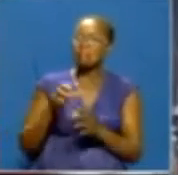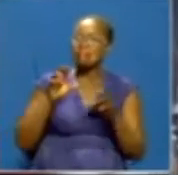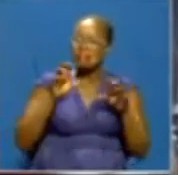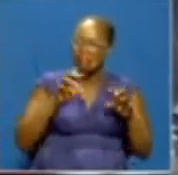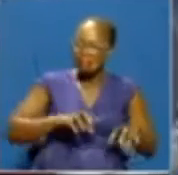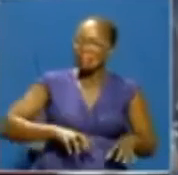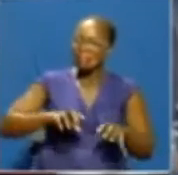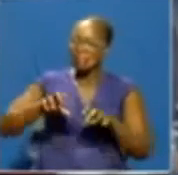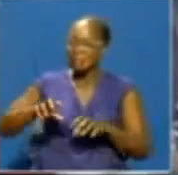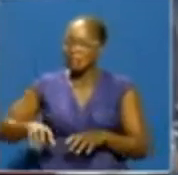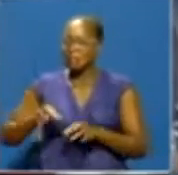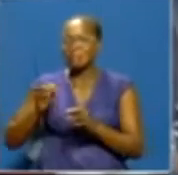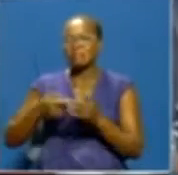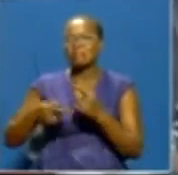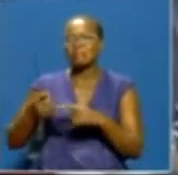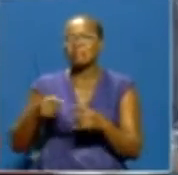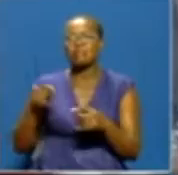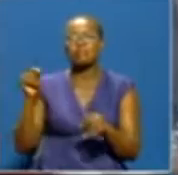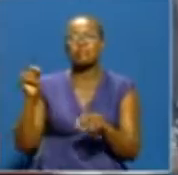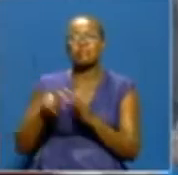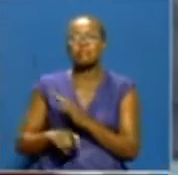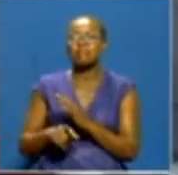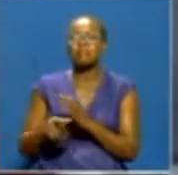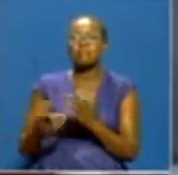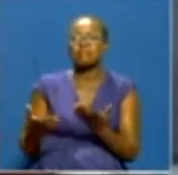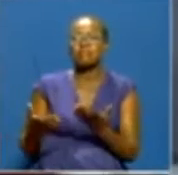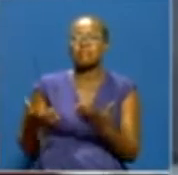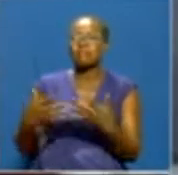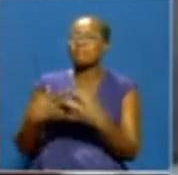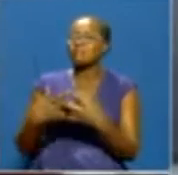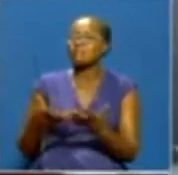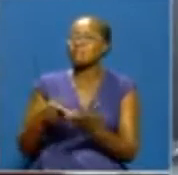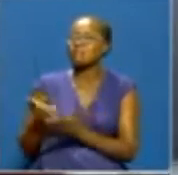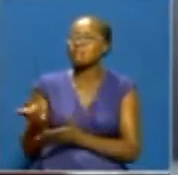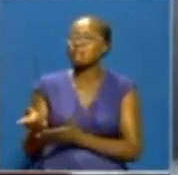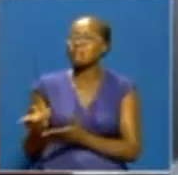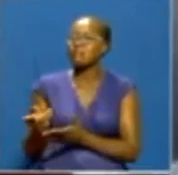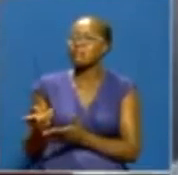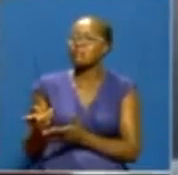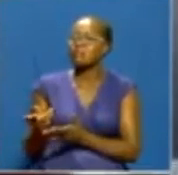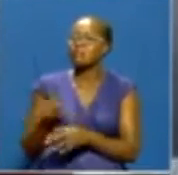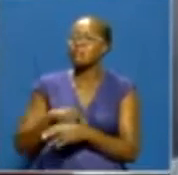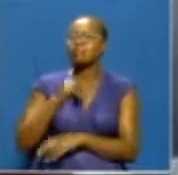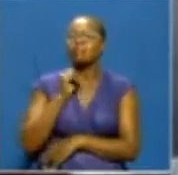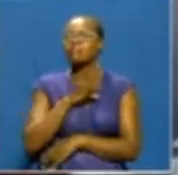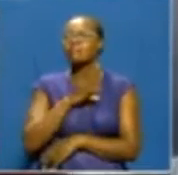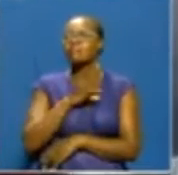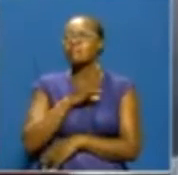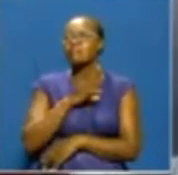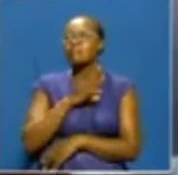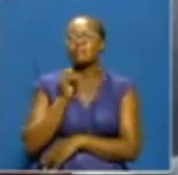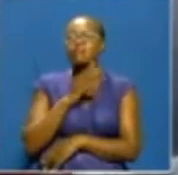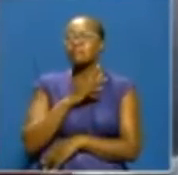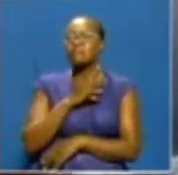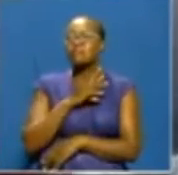kama client ataingia na nguo mbili na kwa geti ataingia kukununulia, haingewezekana. Na tulipopeleka malalamishi yetu hatukupata resource,